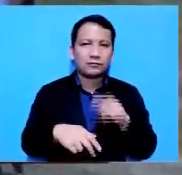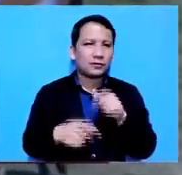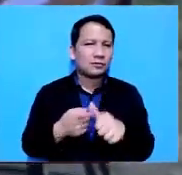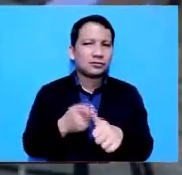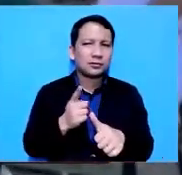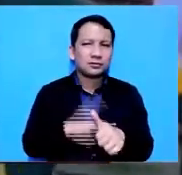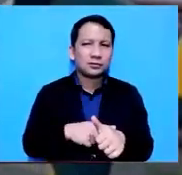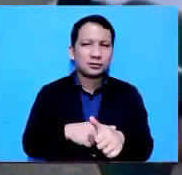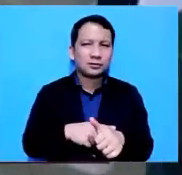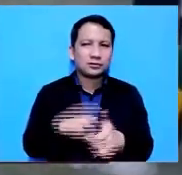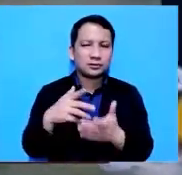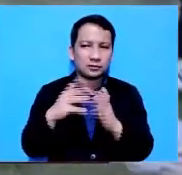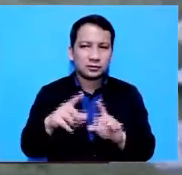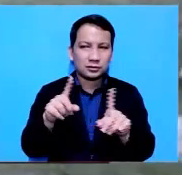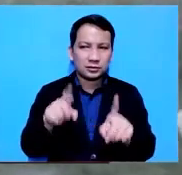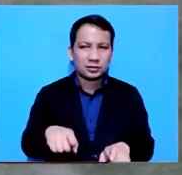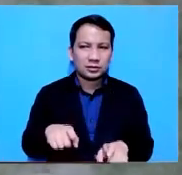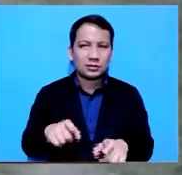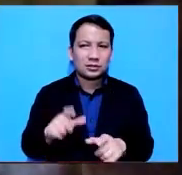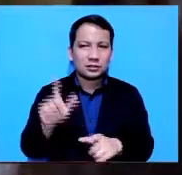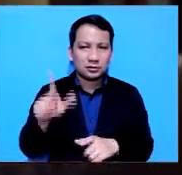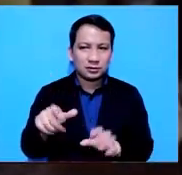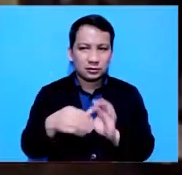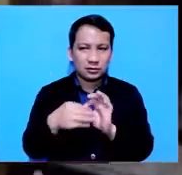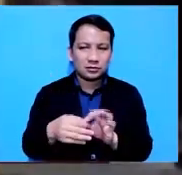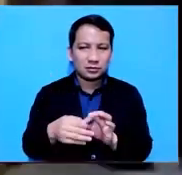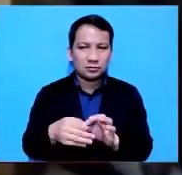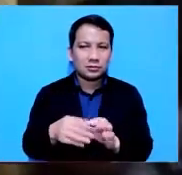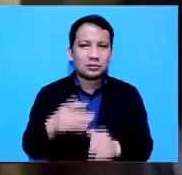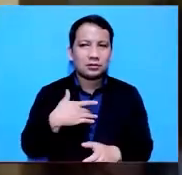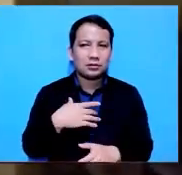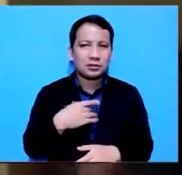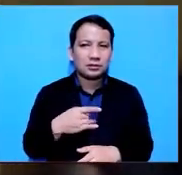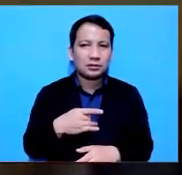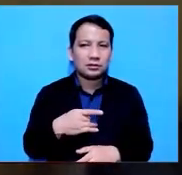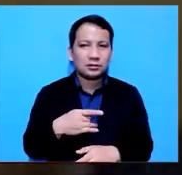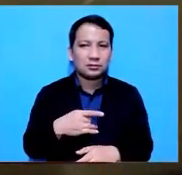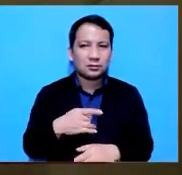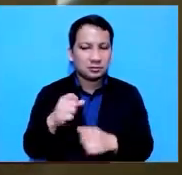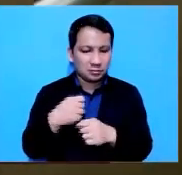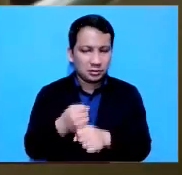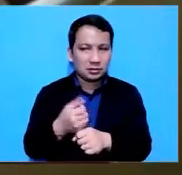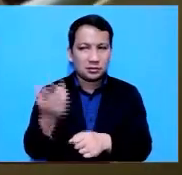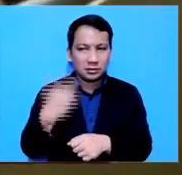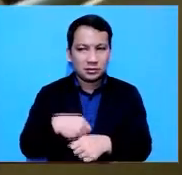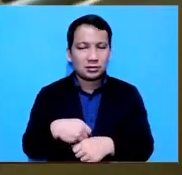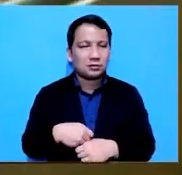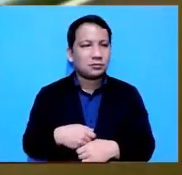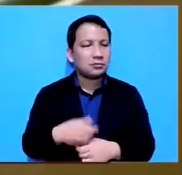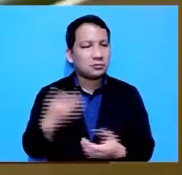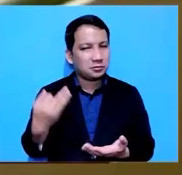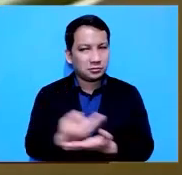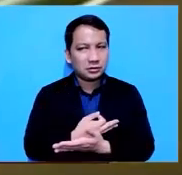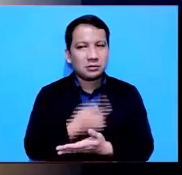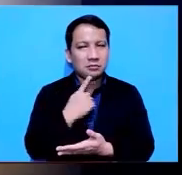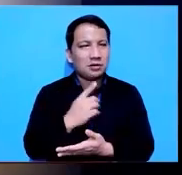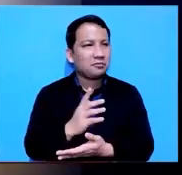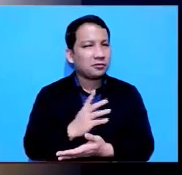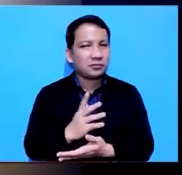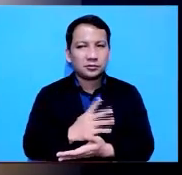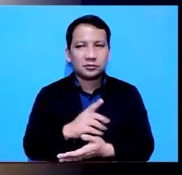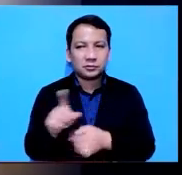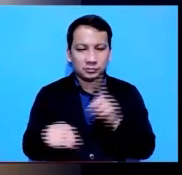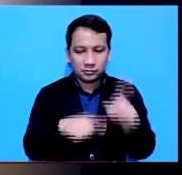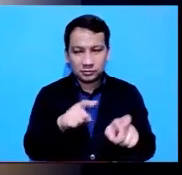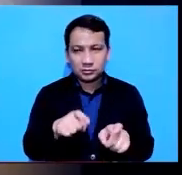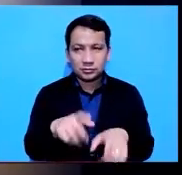mga estudyante, pero kalaunan, nagustuhan din nila ang ganitong setup. So mas presko sa kanila, o nung tinanong ko sila after the exam,